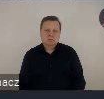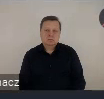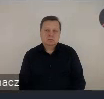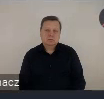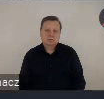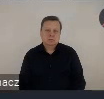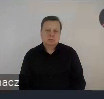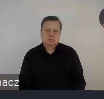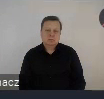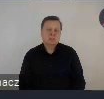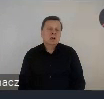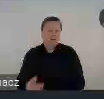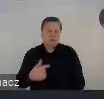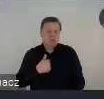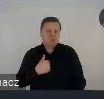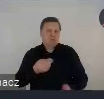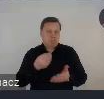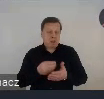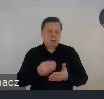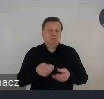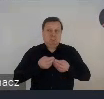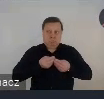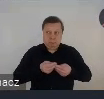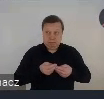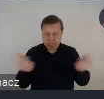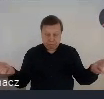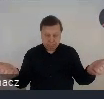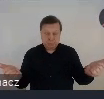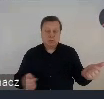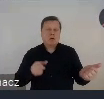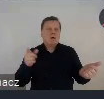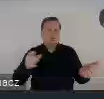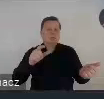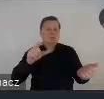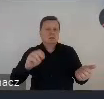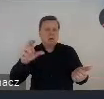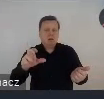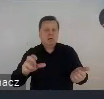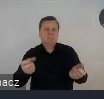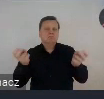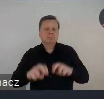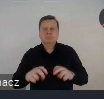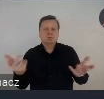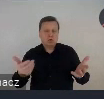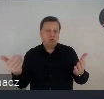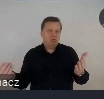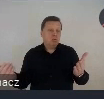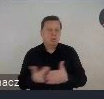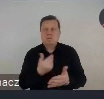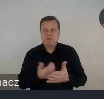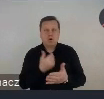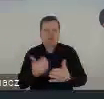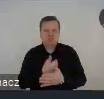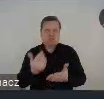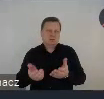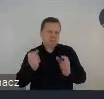No i dzięki tym pieniądzom między innymi cechy tworzyły nowe, nowoczesne,